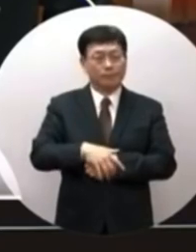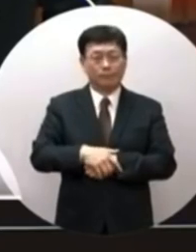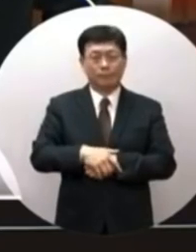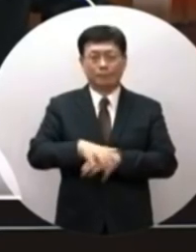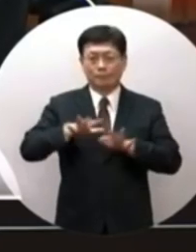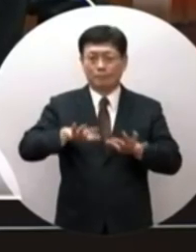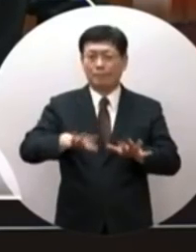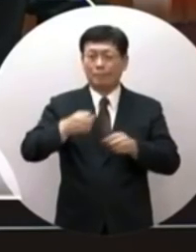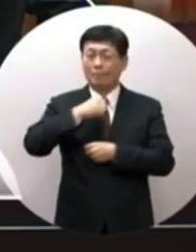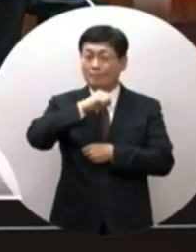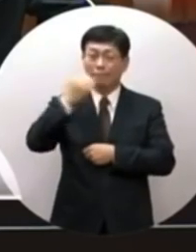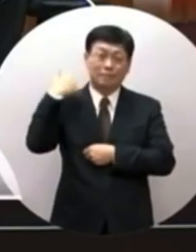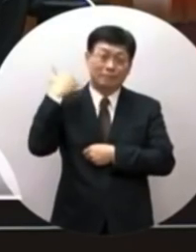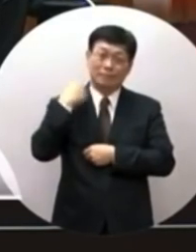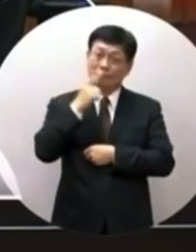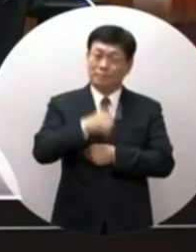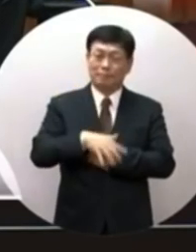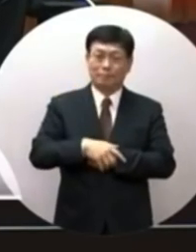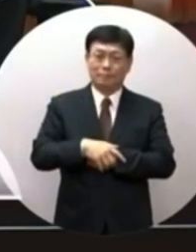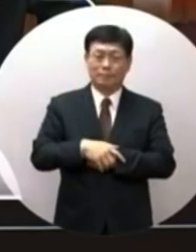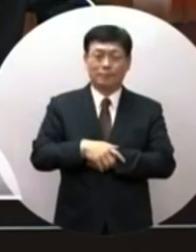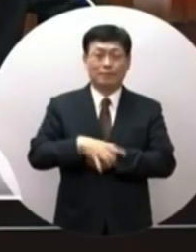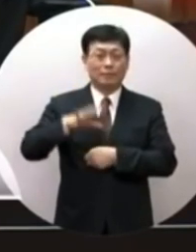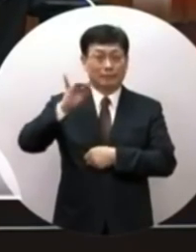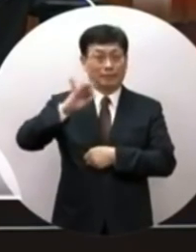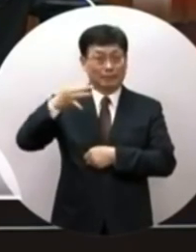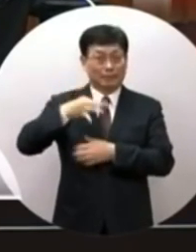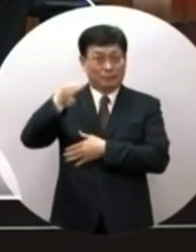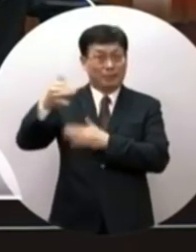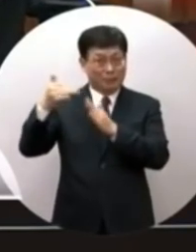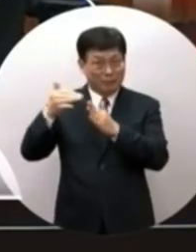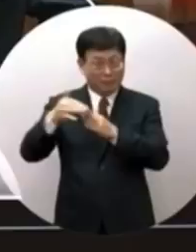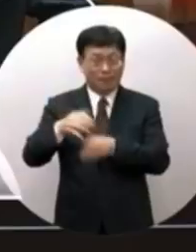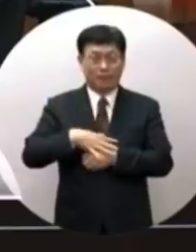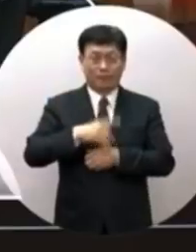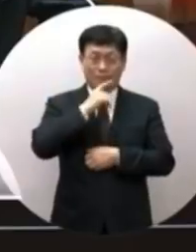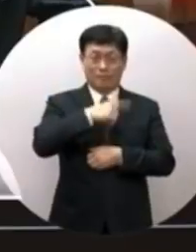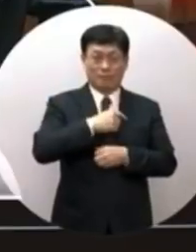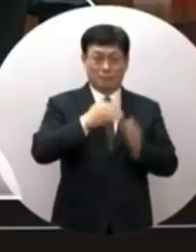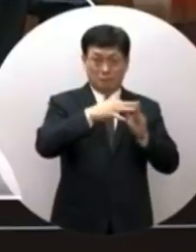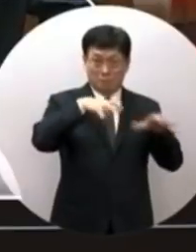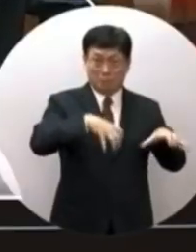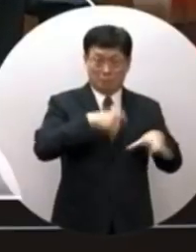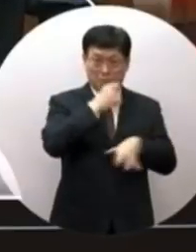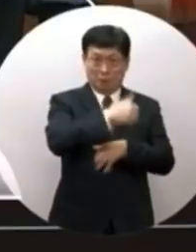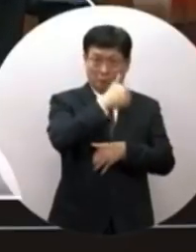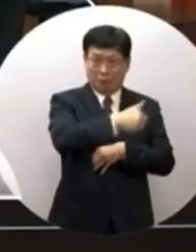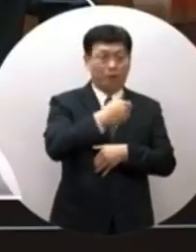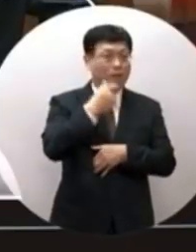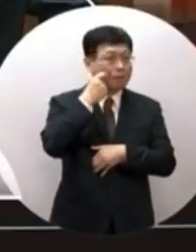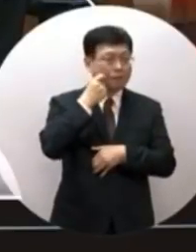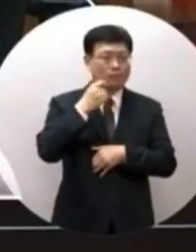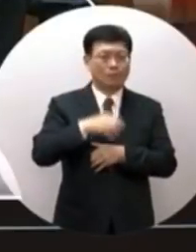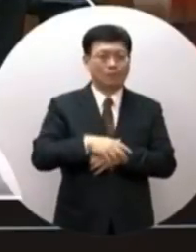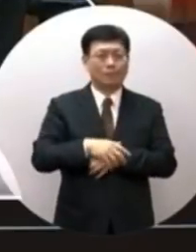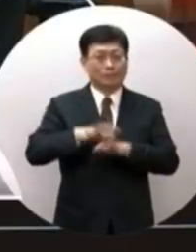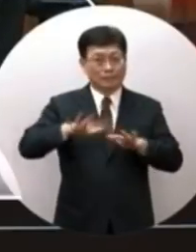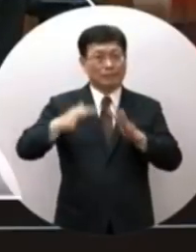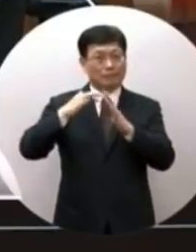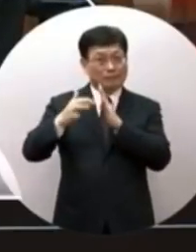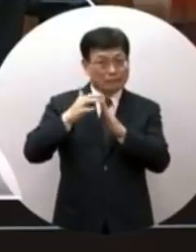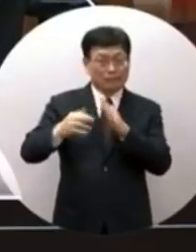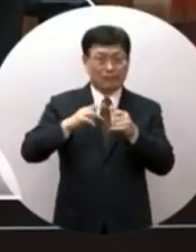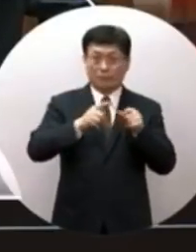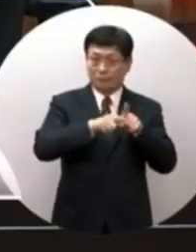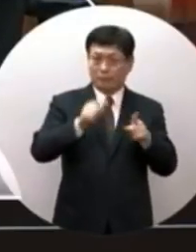咱台湾国家为千军买屋，万军买驻兵。今麦台湾是决战争与